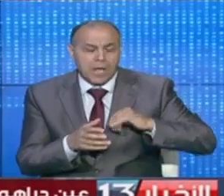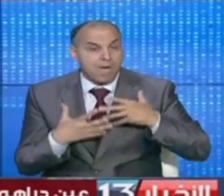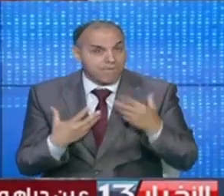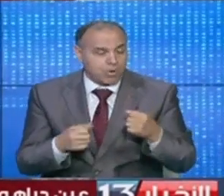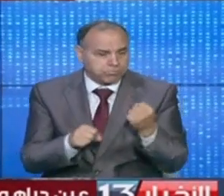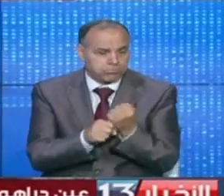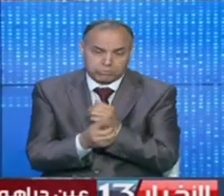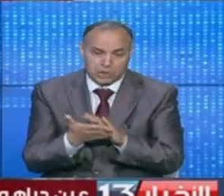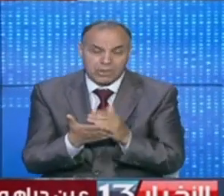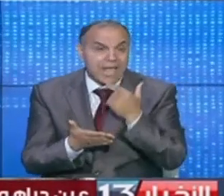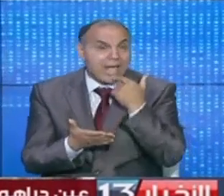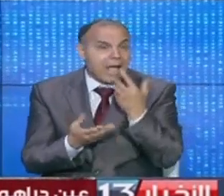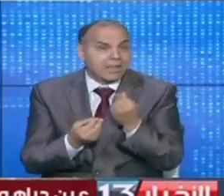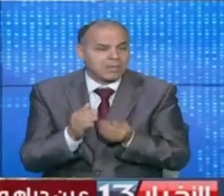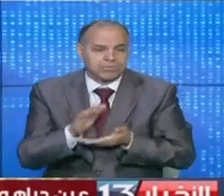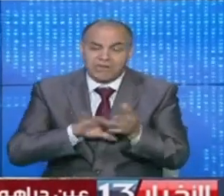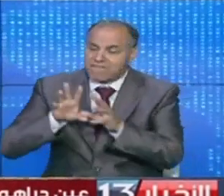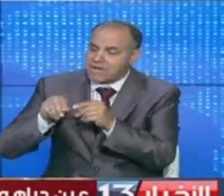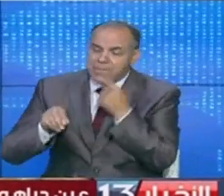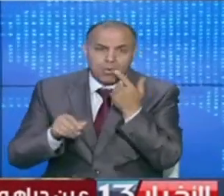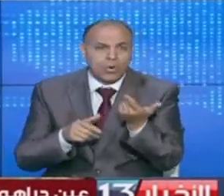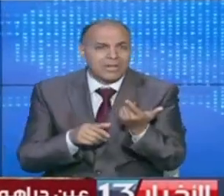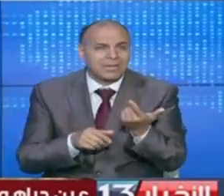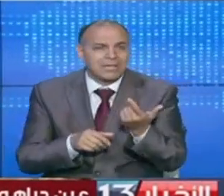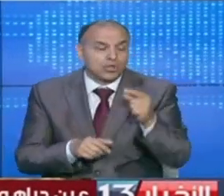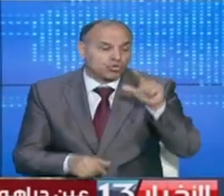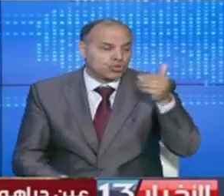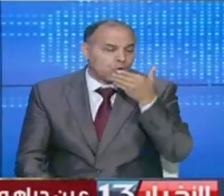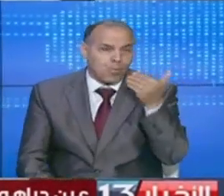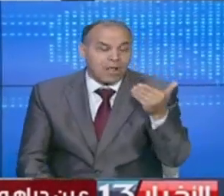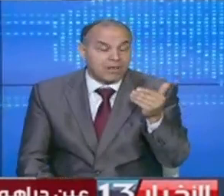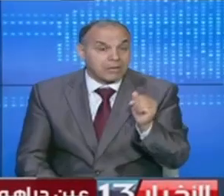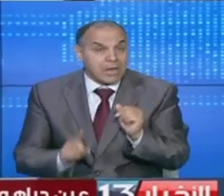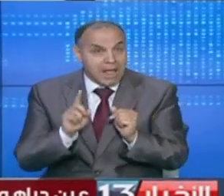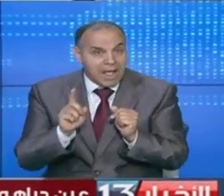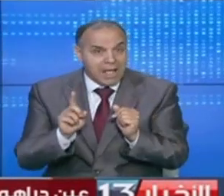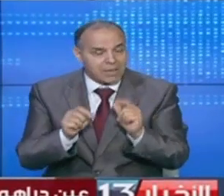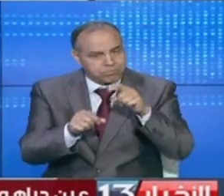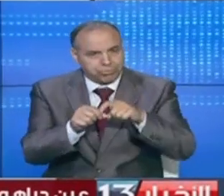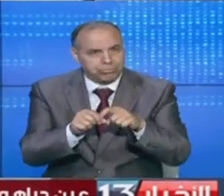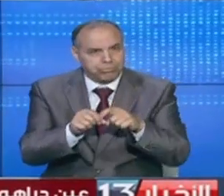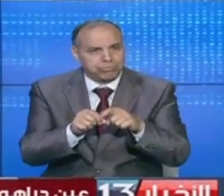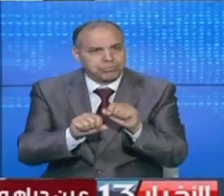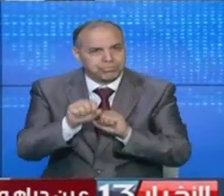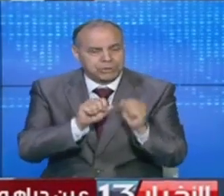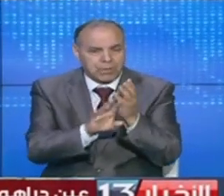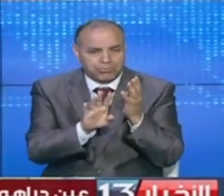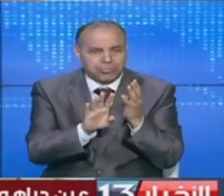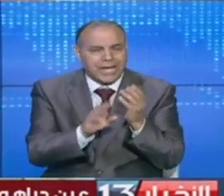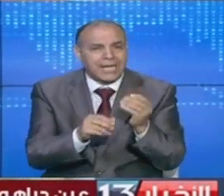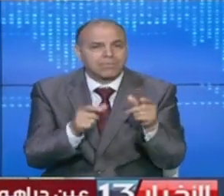العمل التطوعي حيث هجروا عائلاتهم خلال ايام شهر رمضان المعظم ليساهموا في تنظيم الصفوف امام